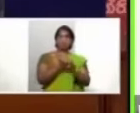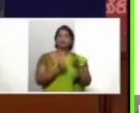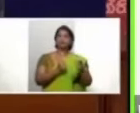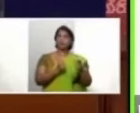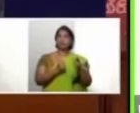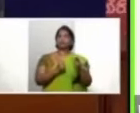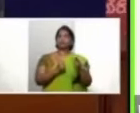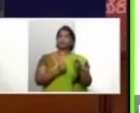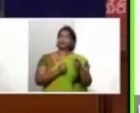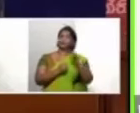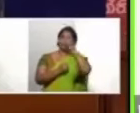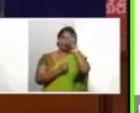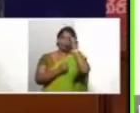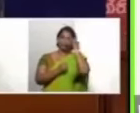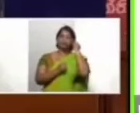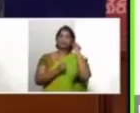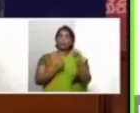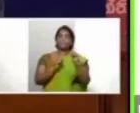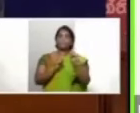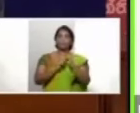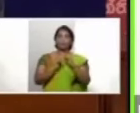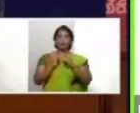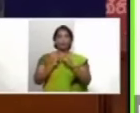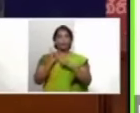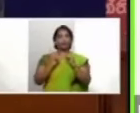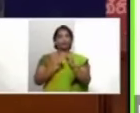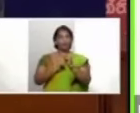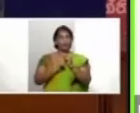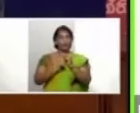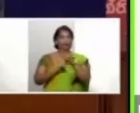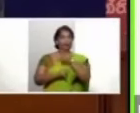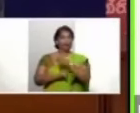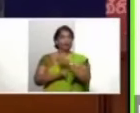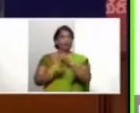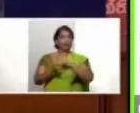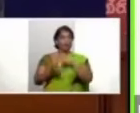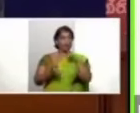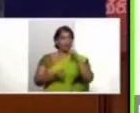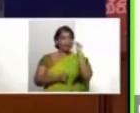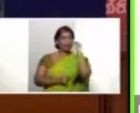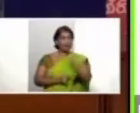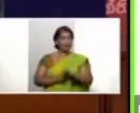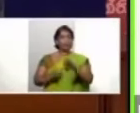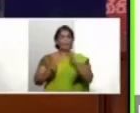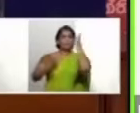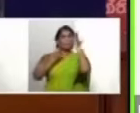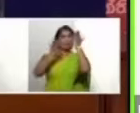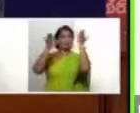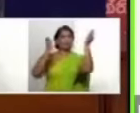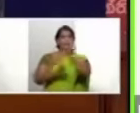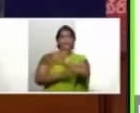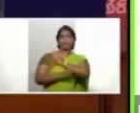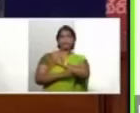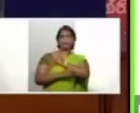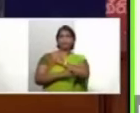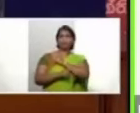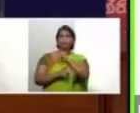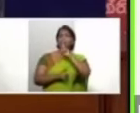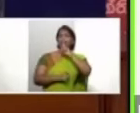ලේකම්තුමා මේ පාලිත රංගේ බණ්ඩාරගේ ඩෝට ඉන්නවා මලේසියා, ඒ වගේට ගොඩක් කට්ටිය තාම ඉන්නවා. ඒගොල්ලොන් රෙකමන්ඩ් කරන